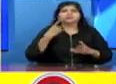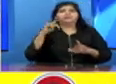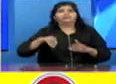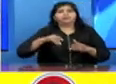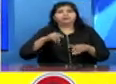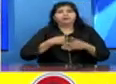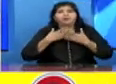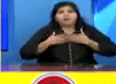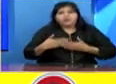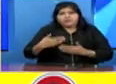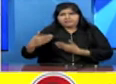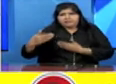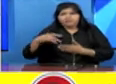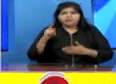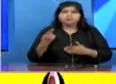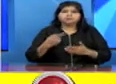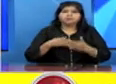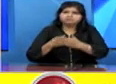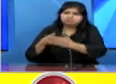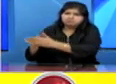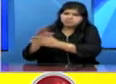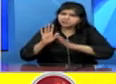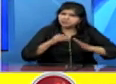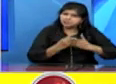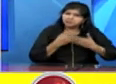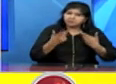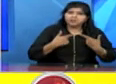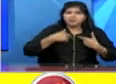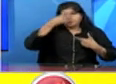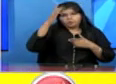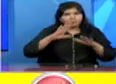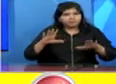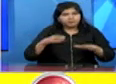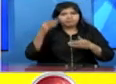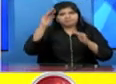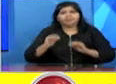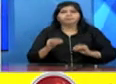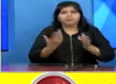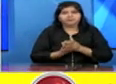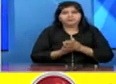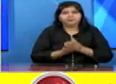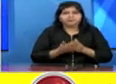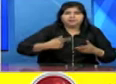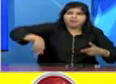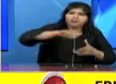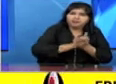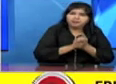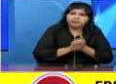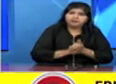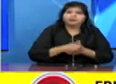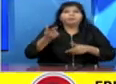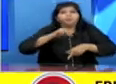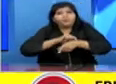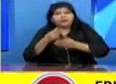उचित सावधानी रखते हुए इस महामारी को हम पराजित कर सकते हैं। साथियों, हम मेडिकल स्तर